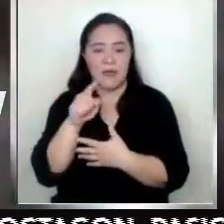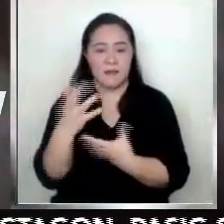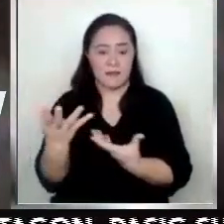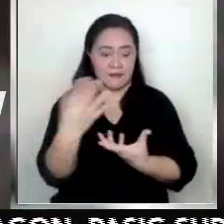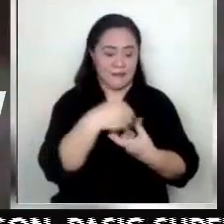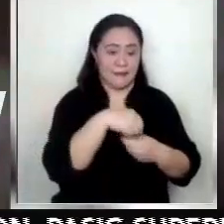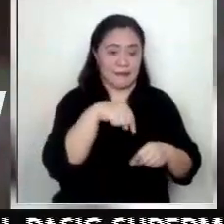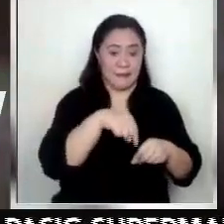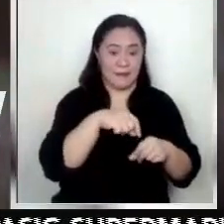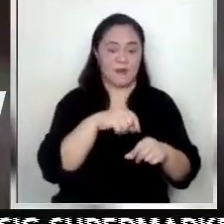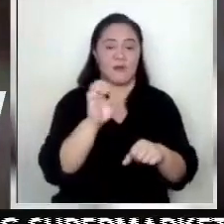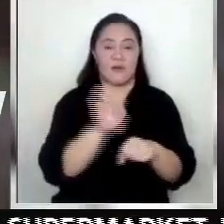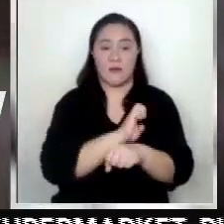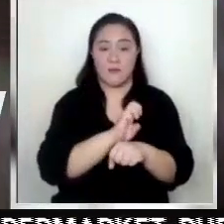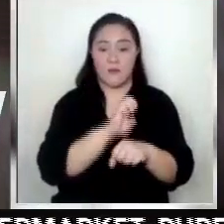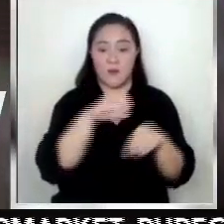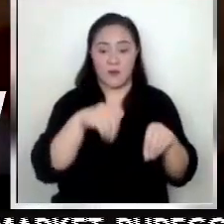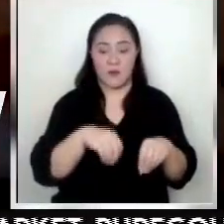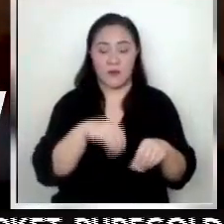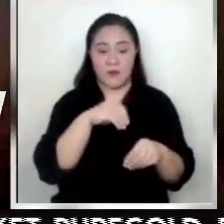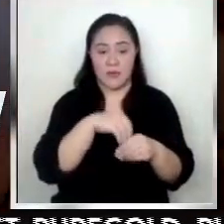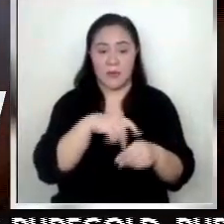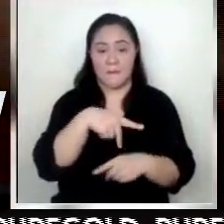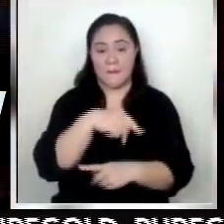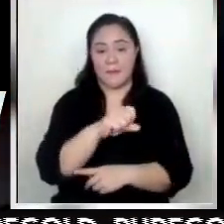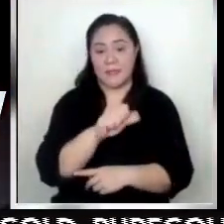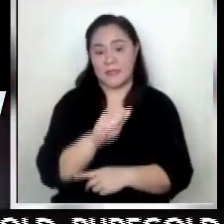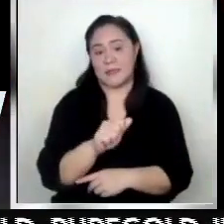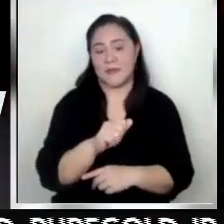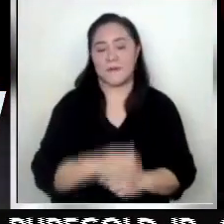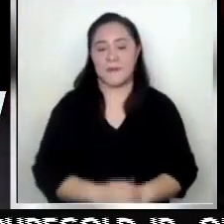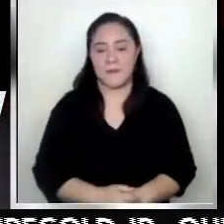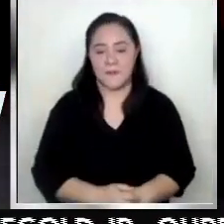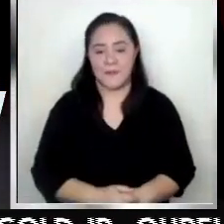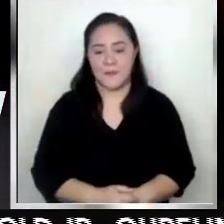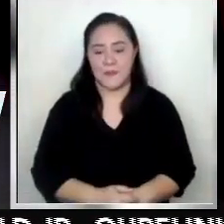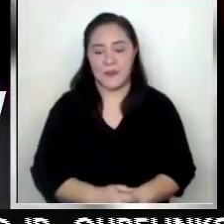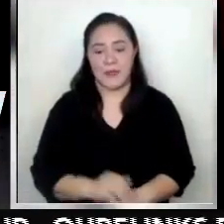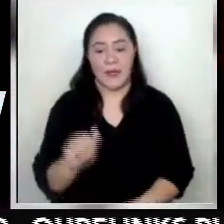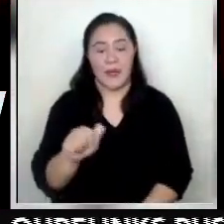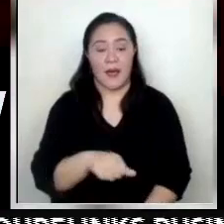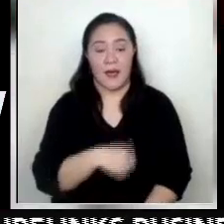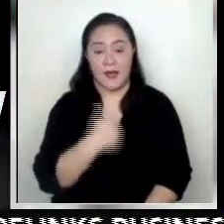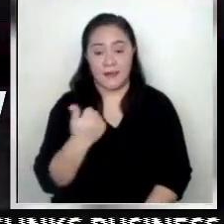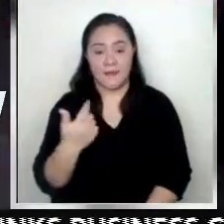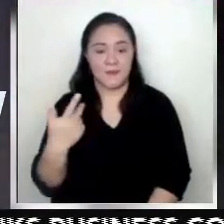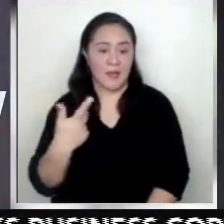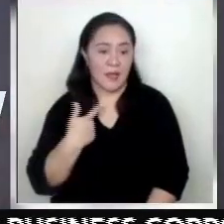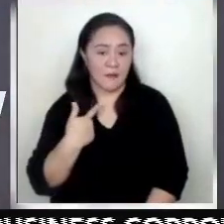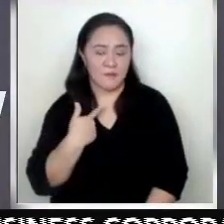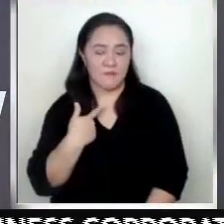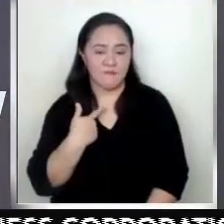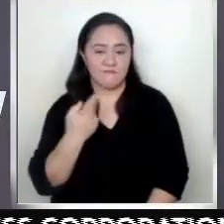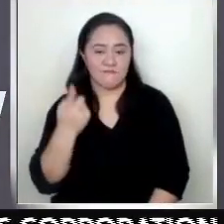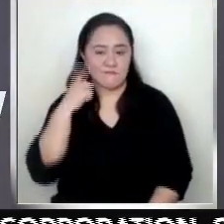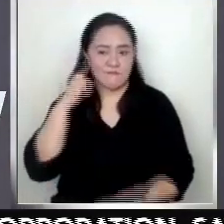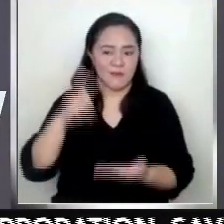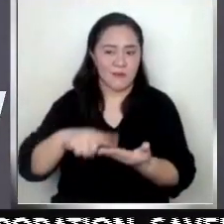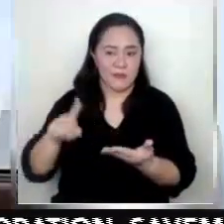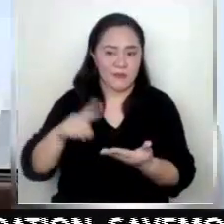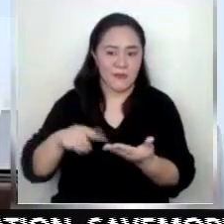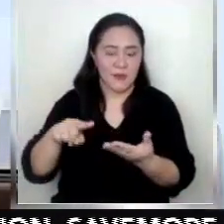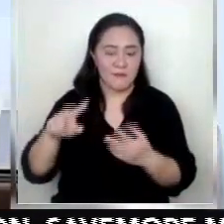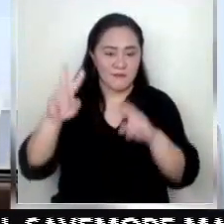empleyado ng ng ng psa no pangalawa meron tayong mga doun sa sa investigation natin hindi din